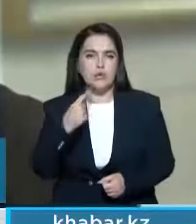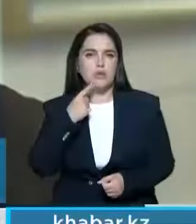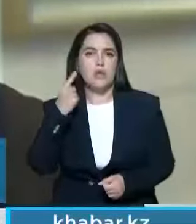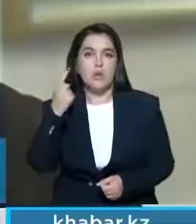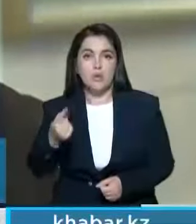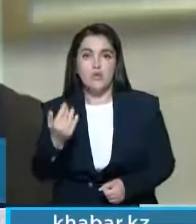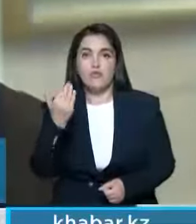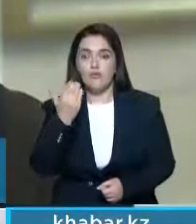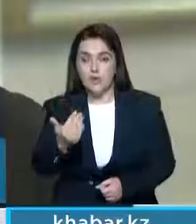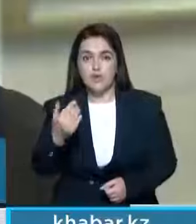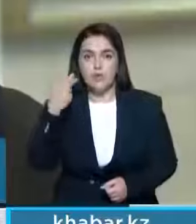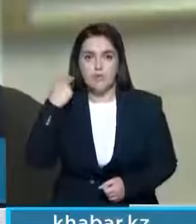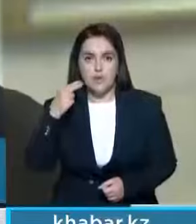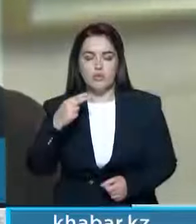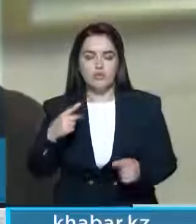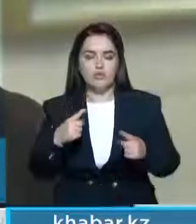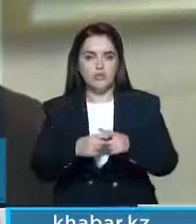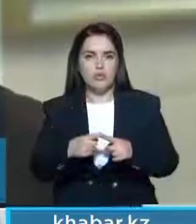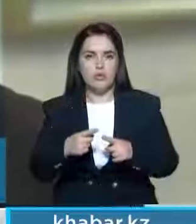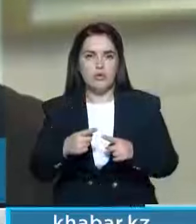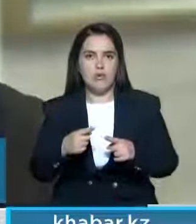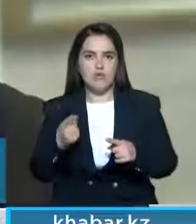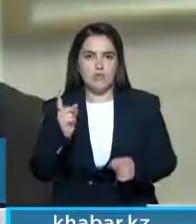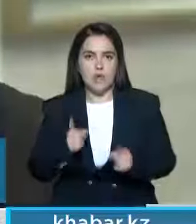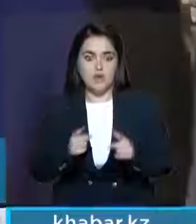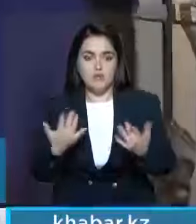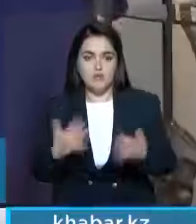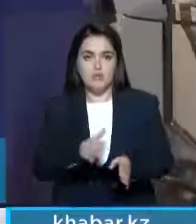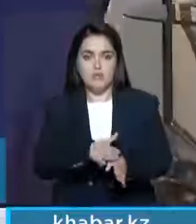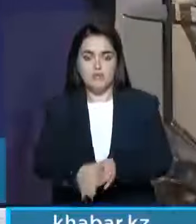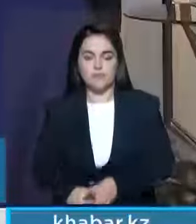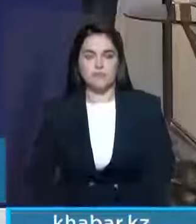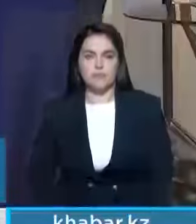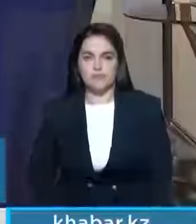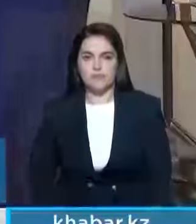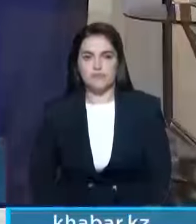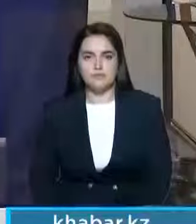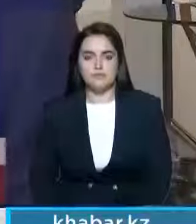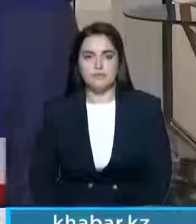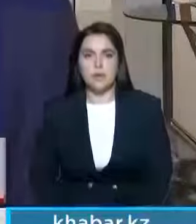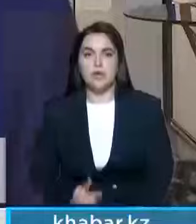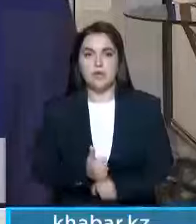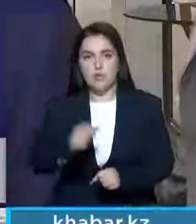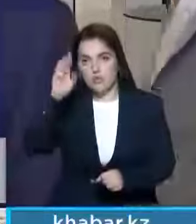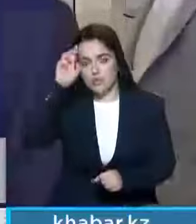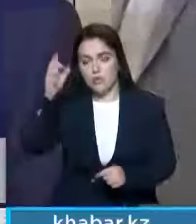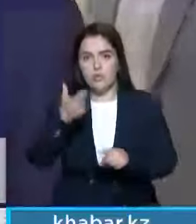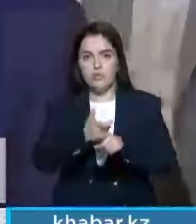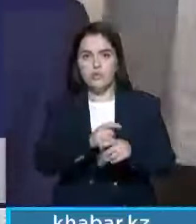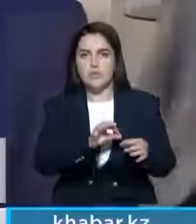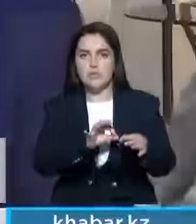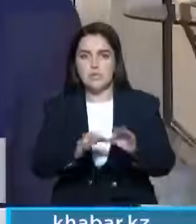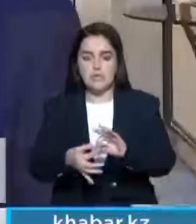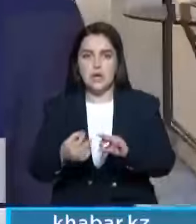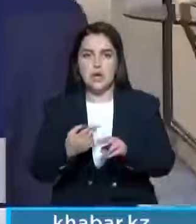Ваш президент убедил, это реально и уже воплощается. Глава государства очень детально остановился на вопросах